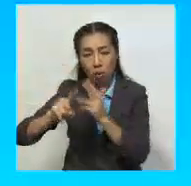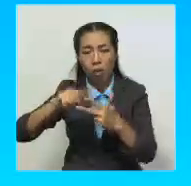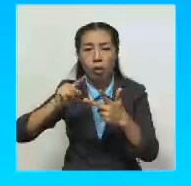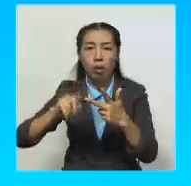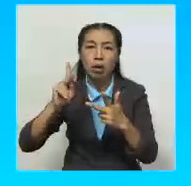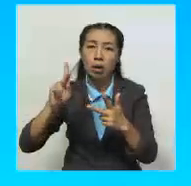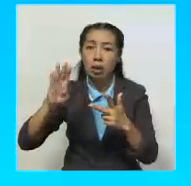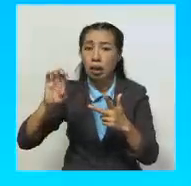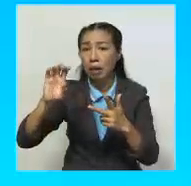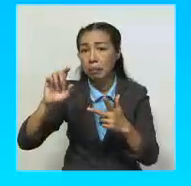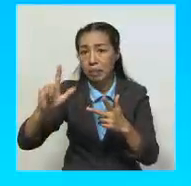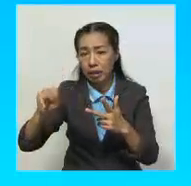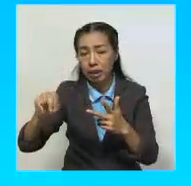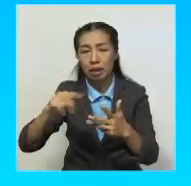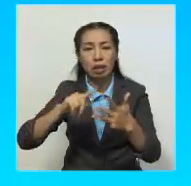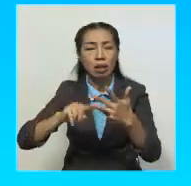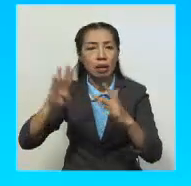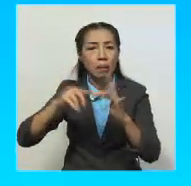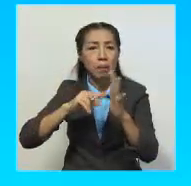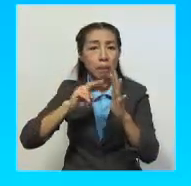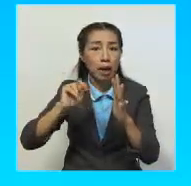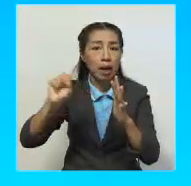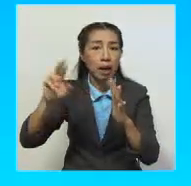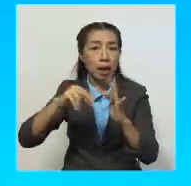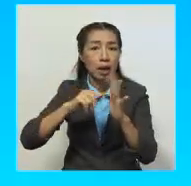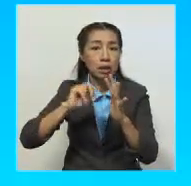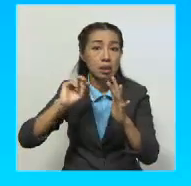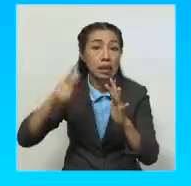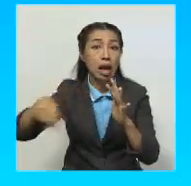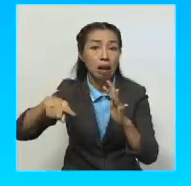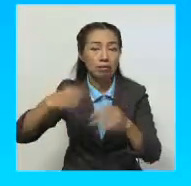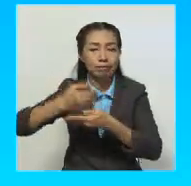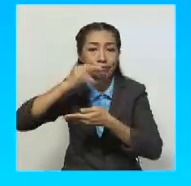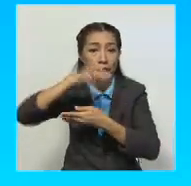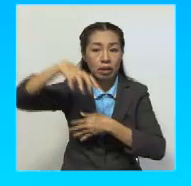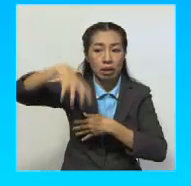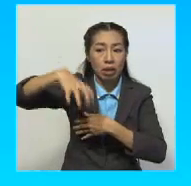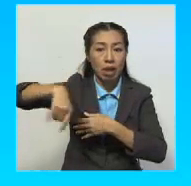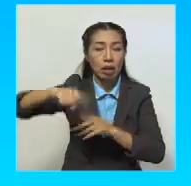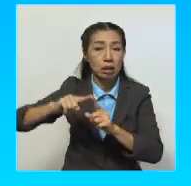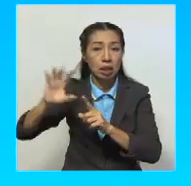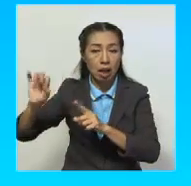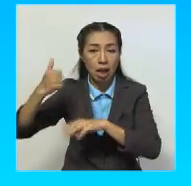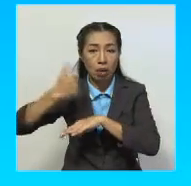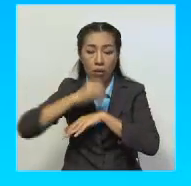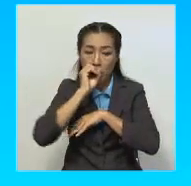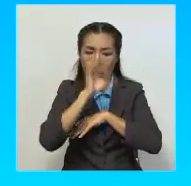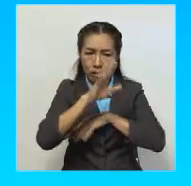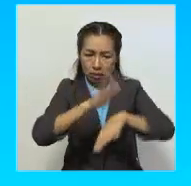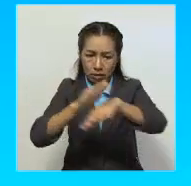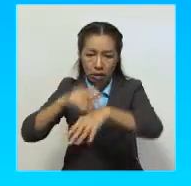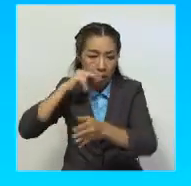แล้วก็อำเภอบ้านสร้างขณะที่สำนักชลประทานที่9นะครับได้มีการออกมาเตือนประชาชนริมแม่น้ำปราจีนบุรี